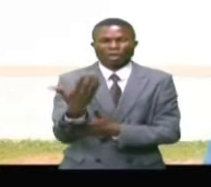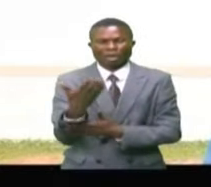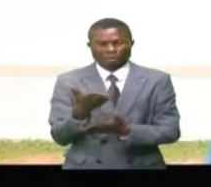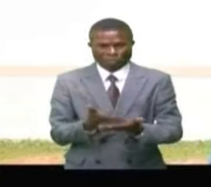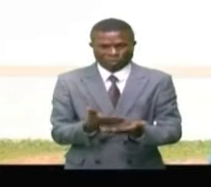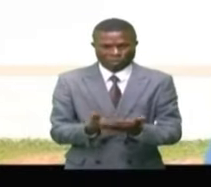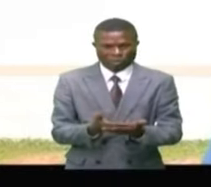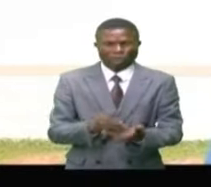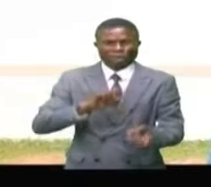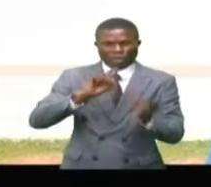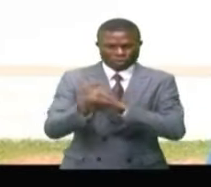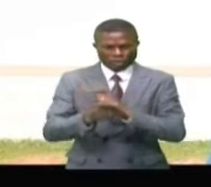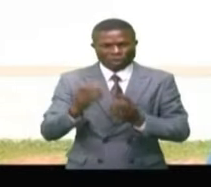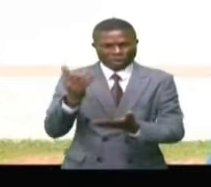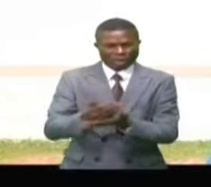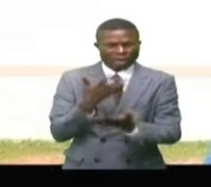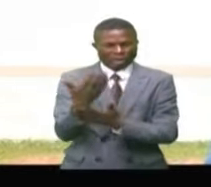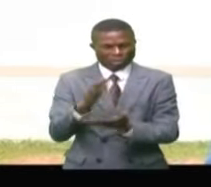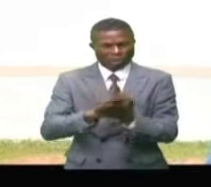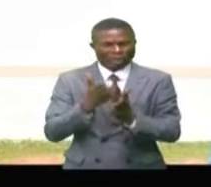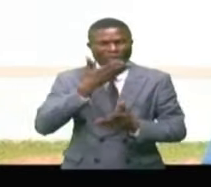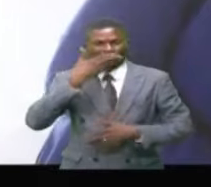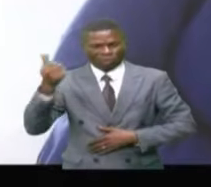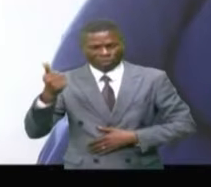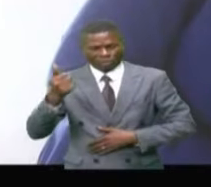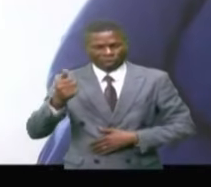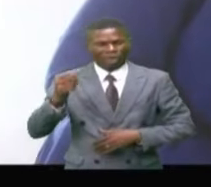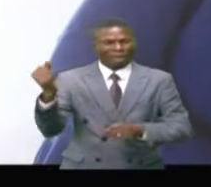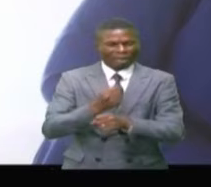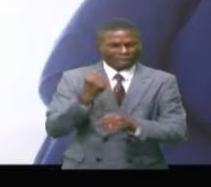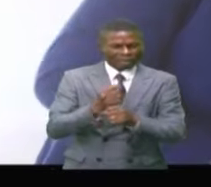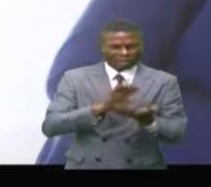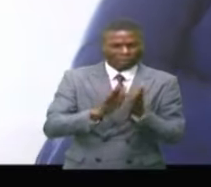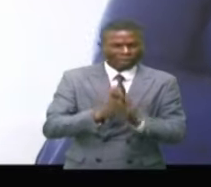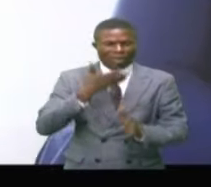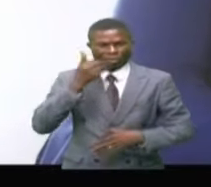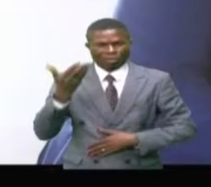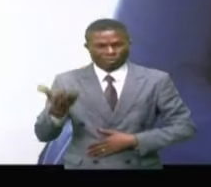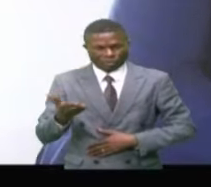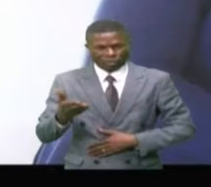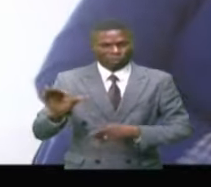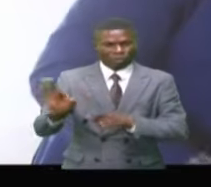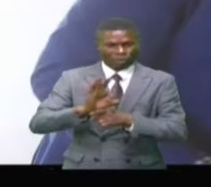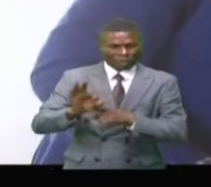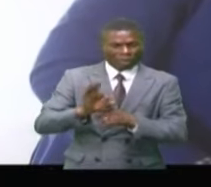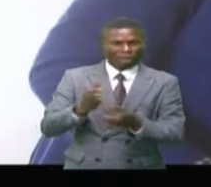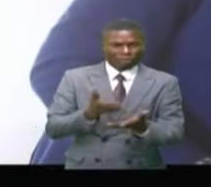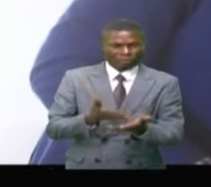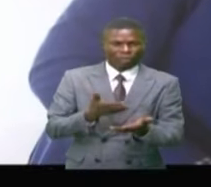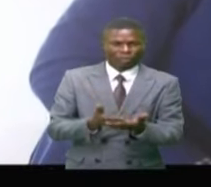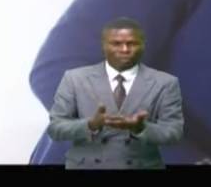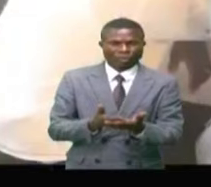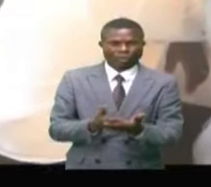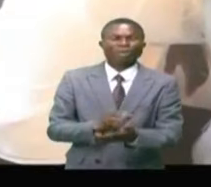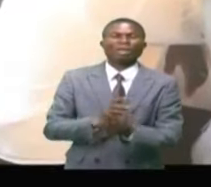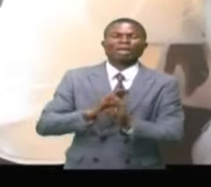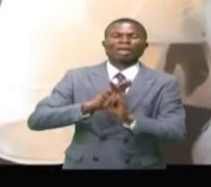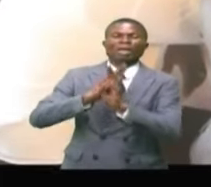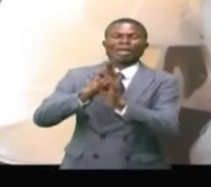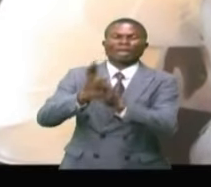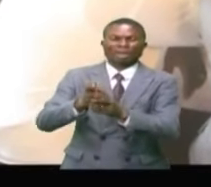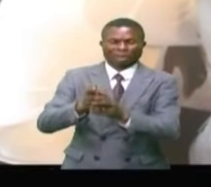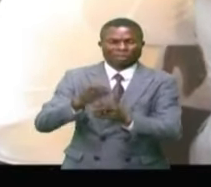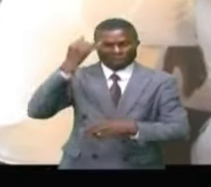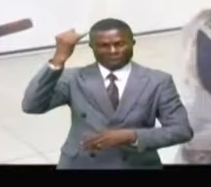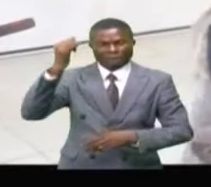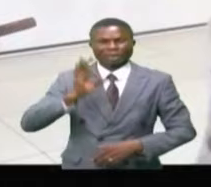à moderniser l'exploitation artisanale et à professionnaliser. Il a par ailleurs souligné que cette session de formation est une réponse au souci du chef